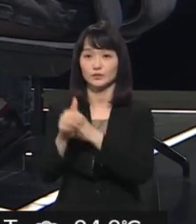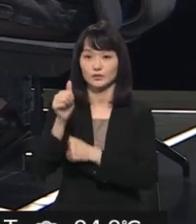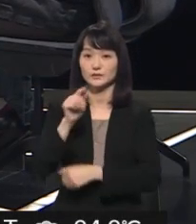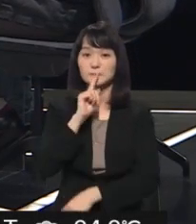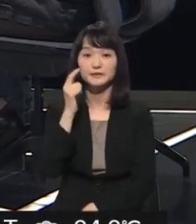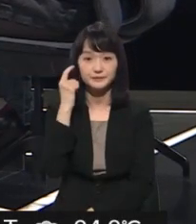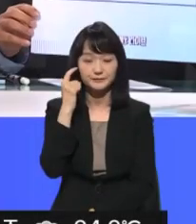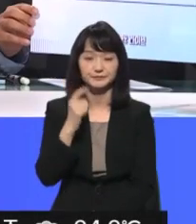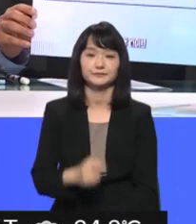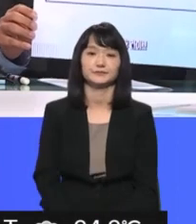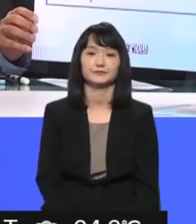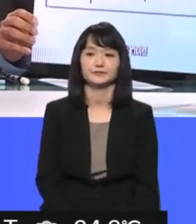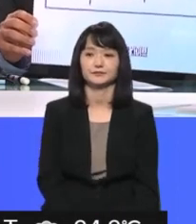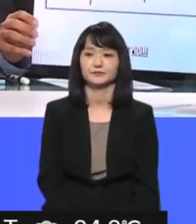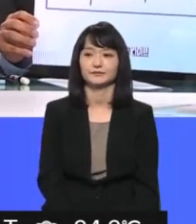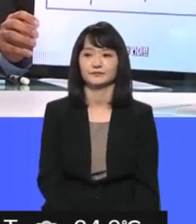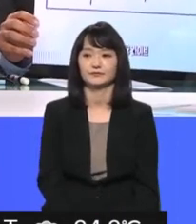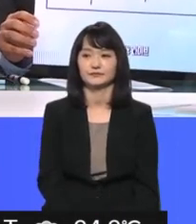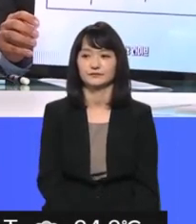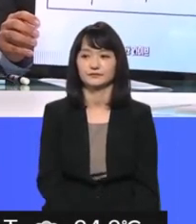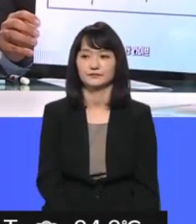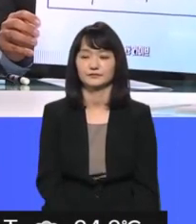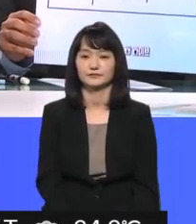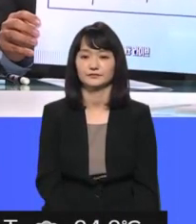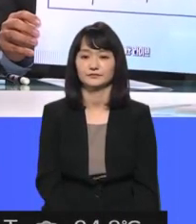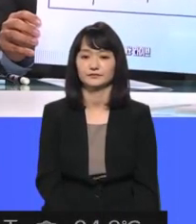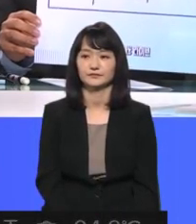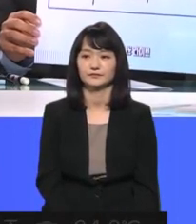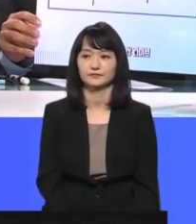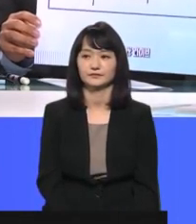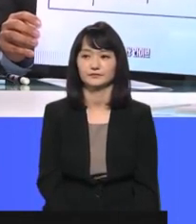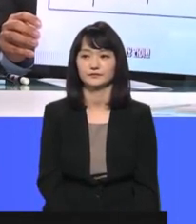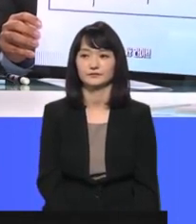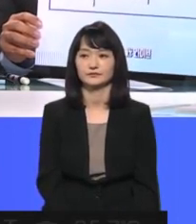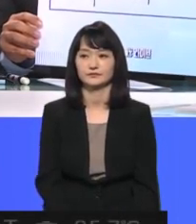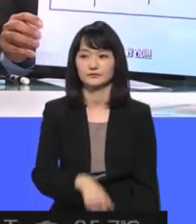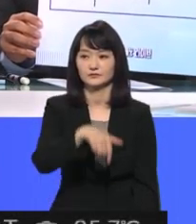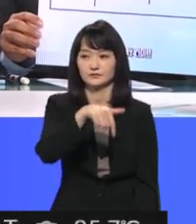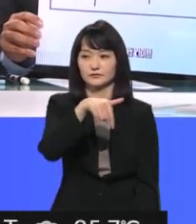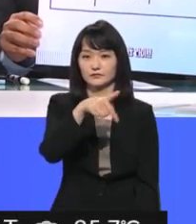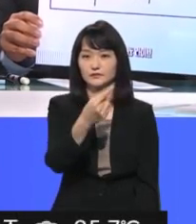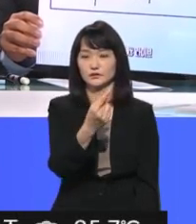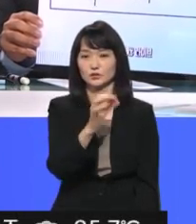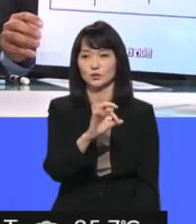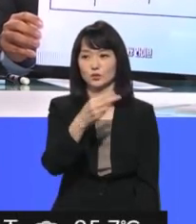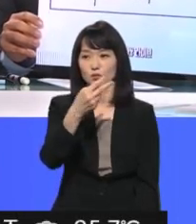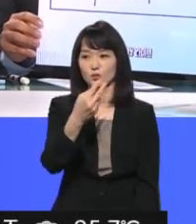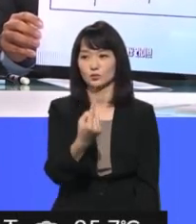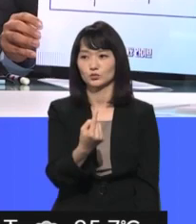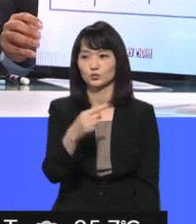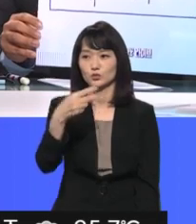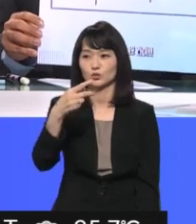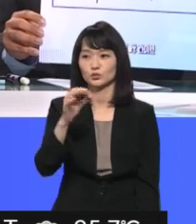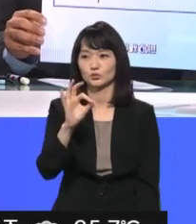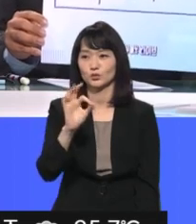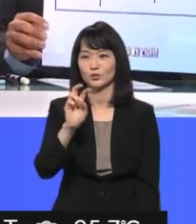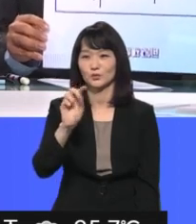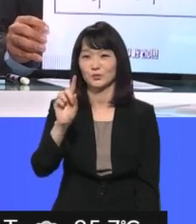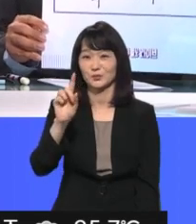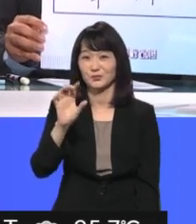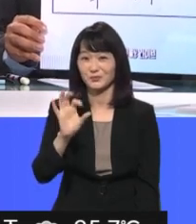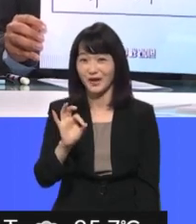하겠습니다 공도 2동 만 왕이다 야짤을 쓰려고 했는데 생각이 잘 안 나 가지고